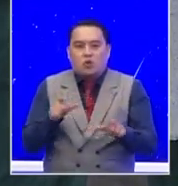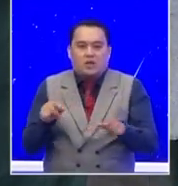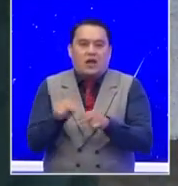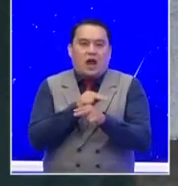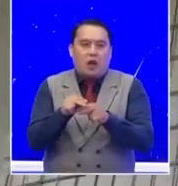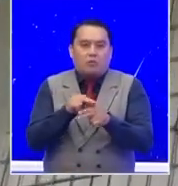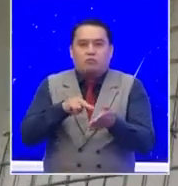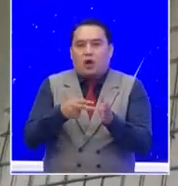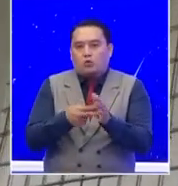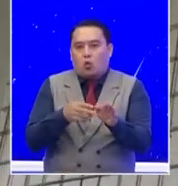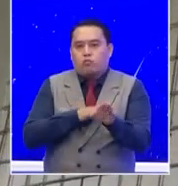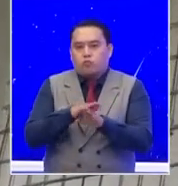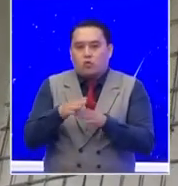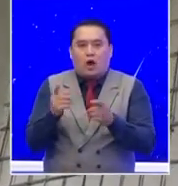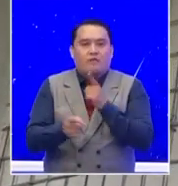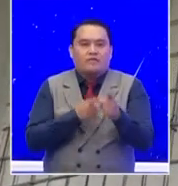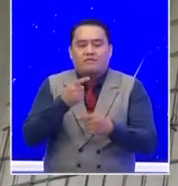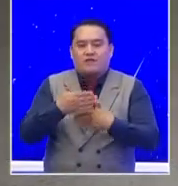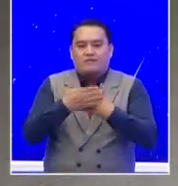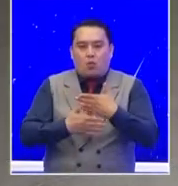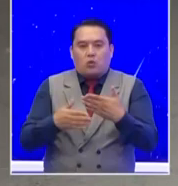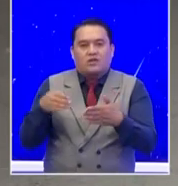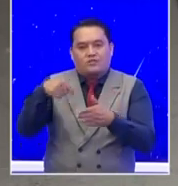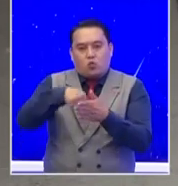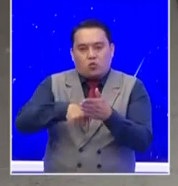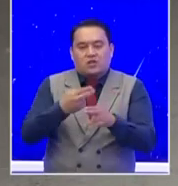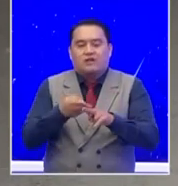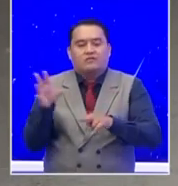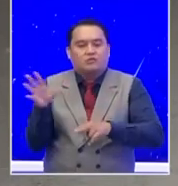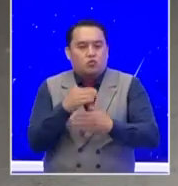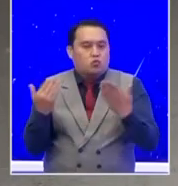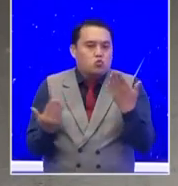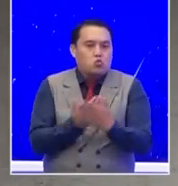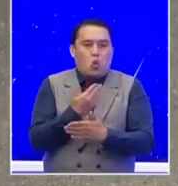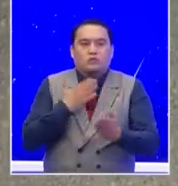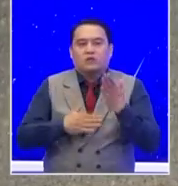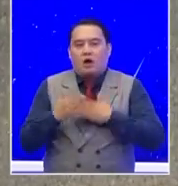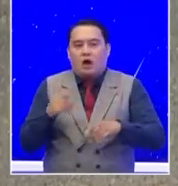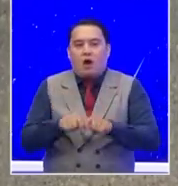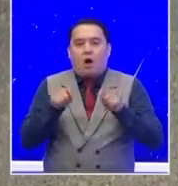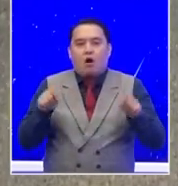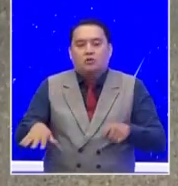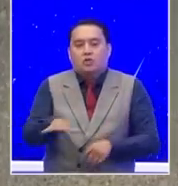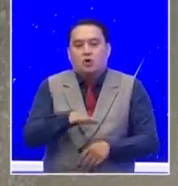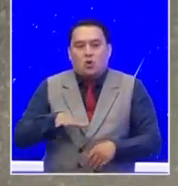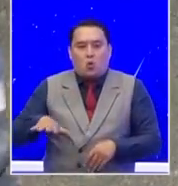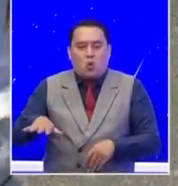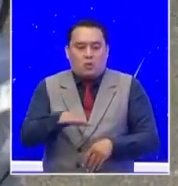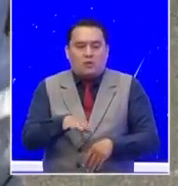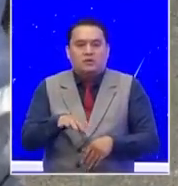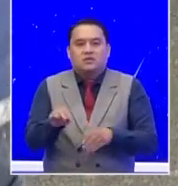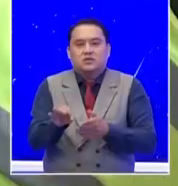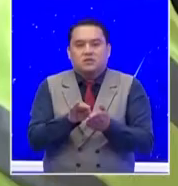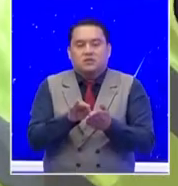реконструкции планируется полное обновление фасада и внутренних помещений здания новшеством для сельчан станет открытие зоны openspace срок